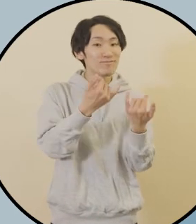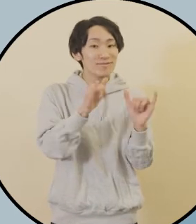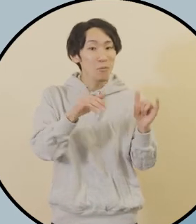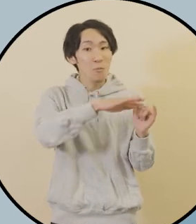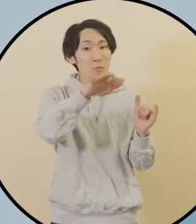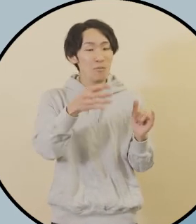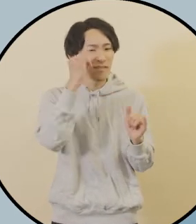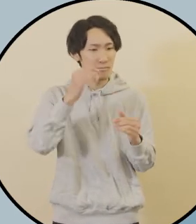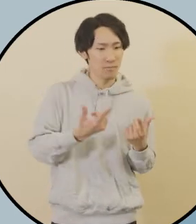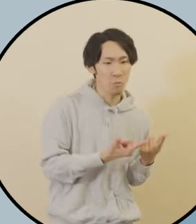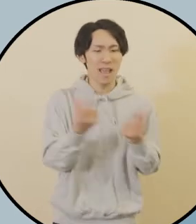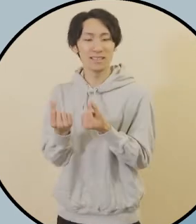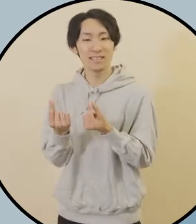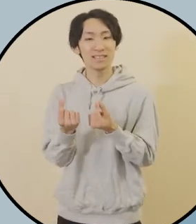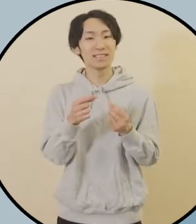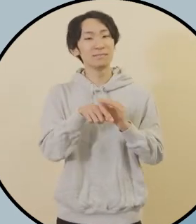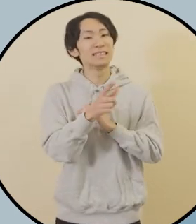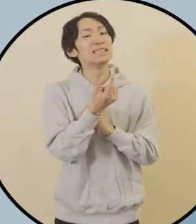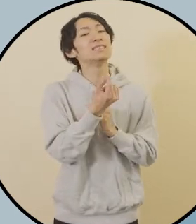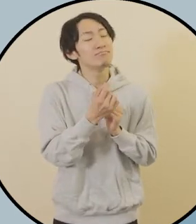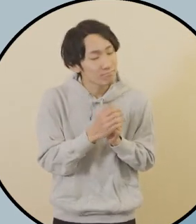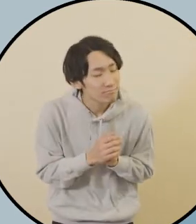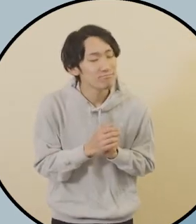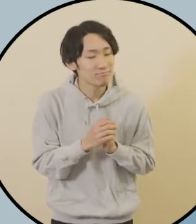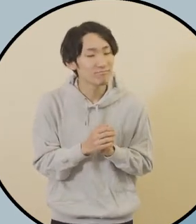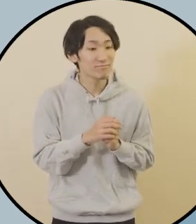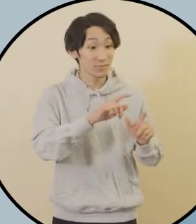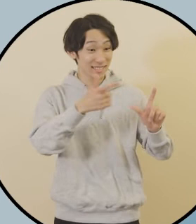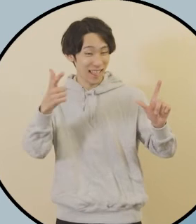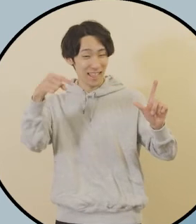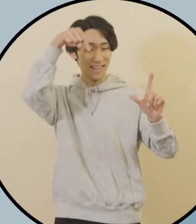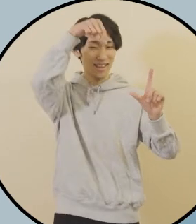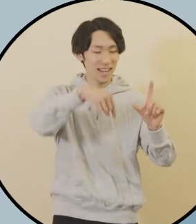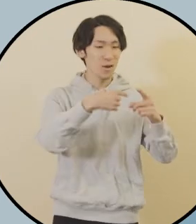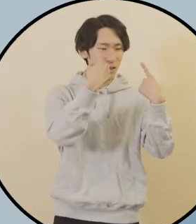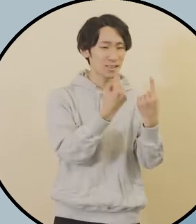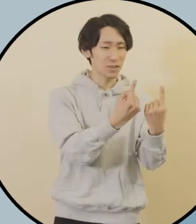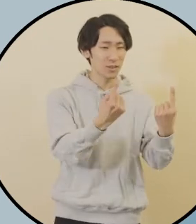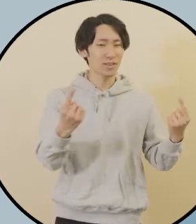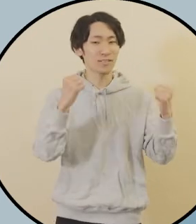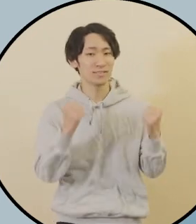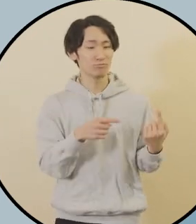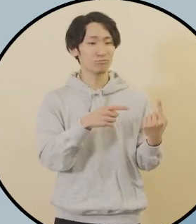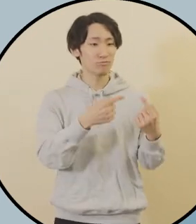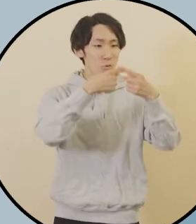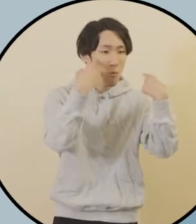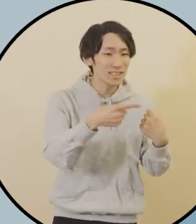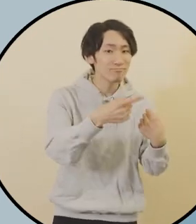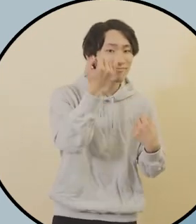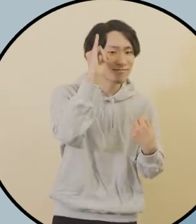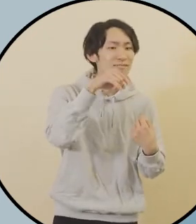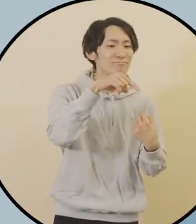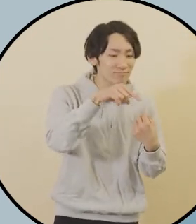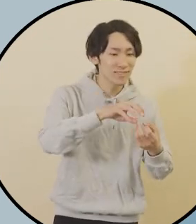に該当する人たちの意見が全部そうではないねっ炉の中に5人があってその個人としての意見